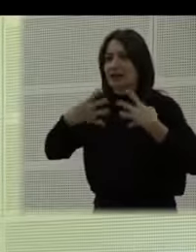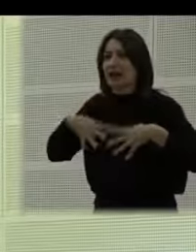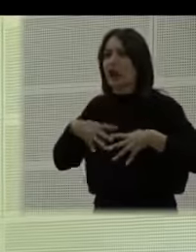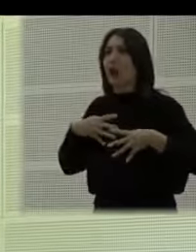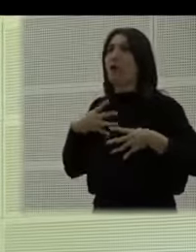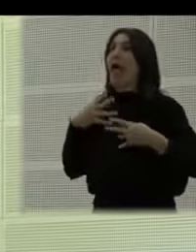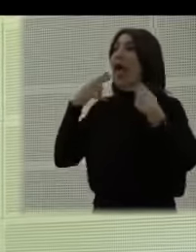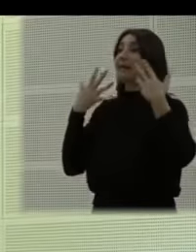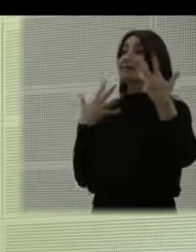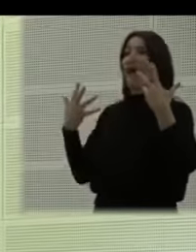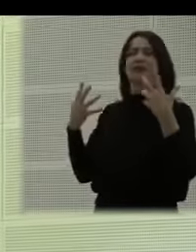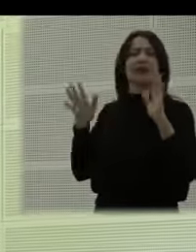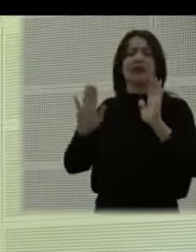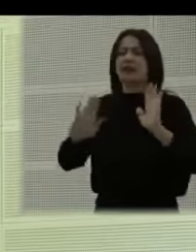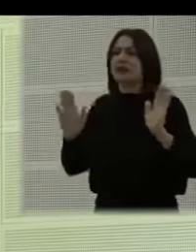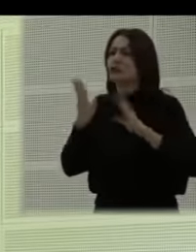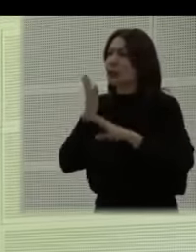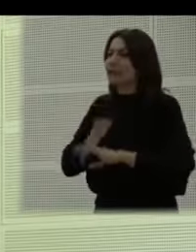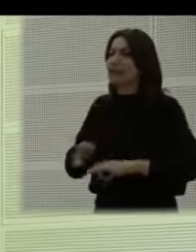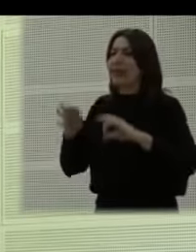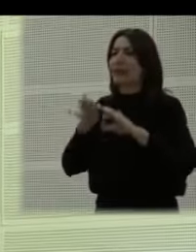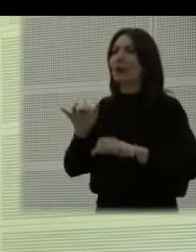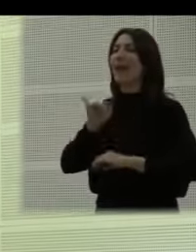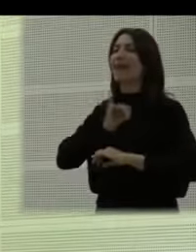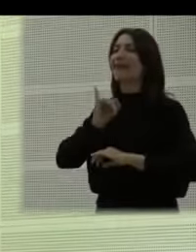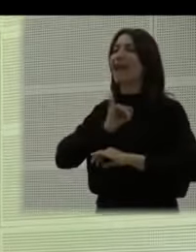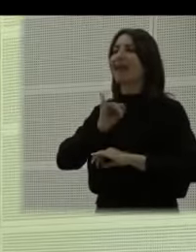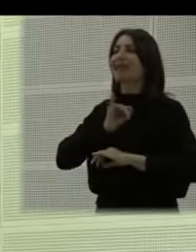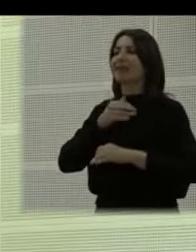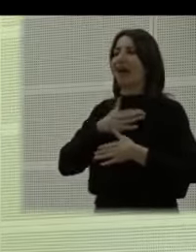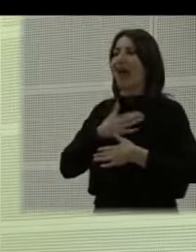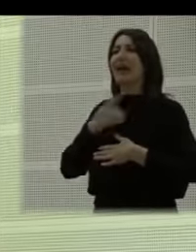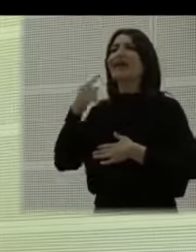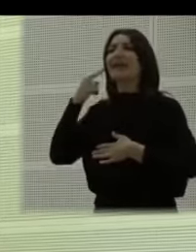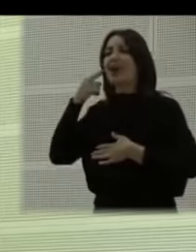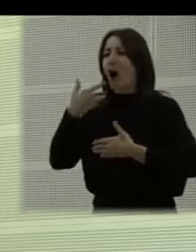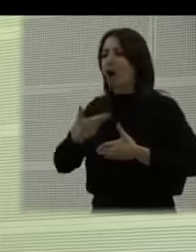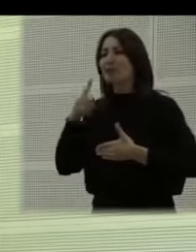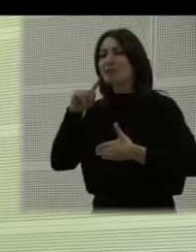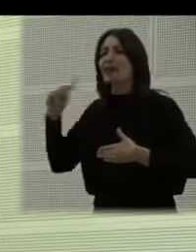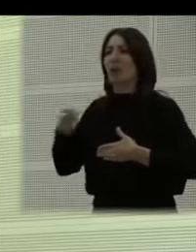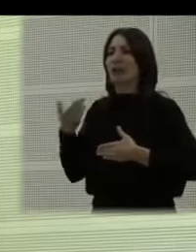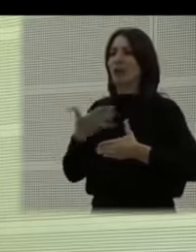ma proprio è una questione identitaria. Io oggi mi sento una persona migliore.